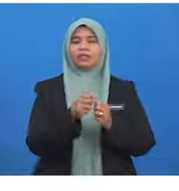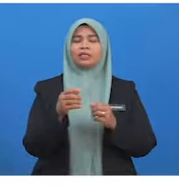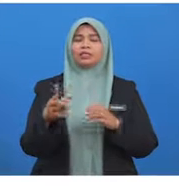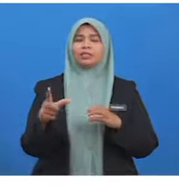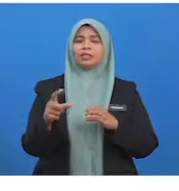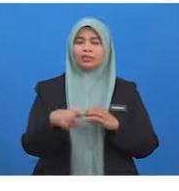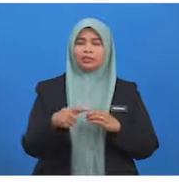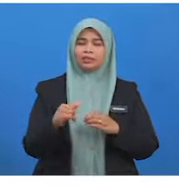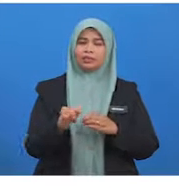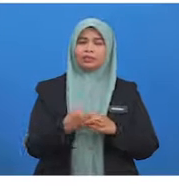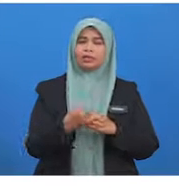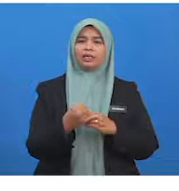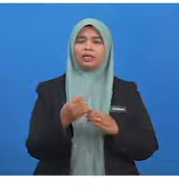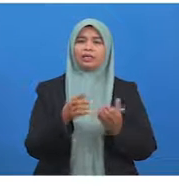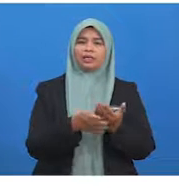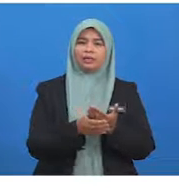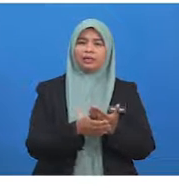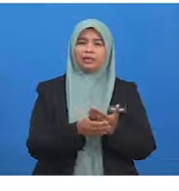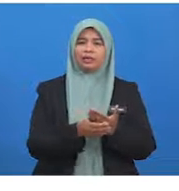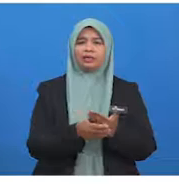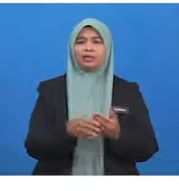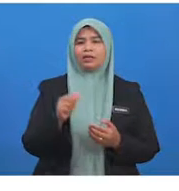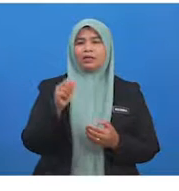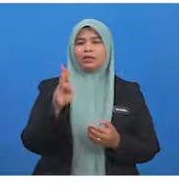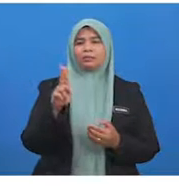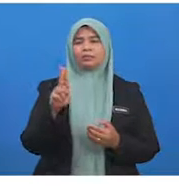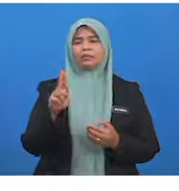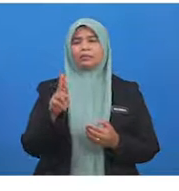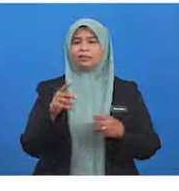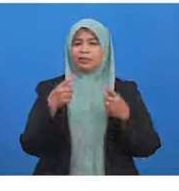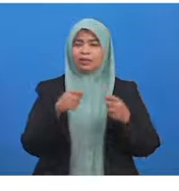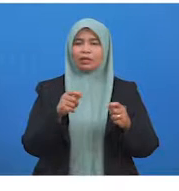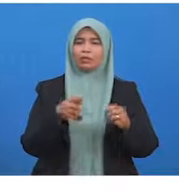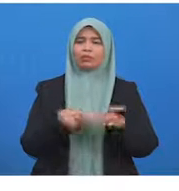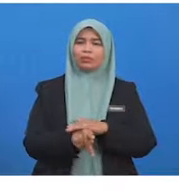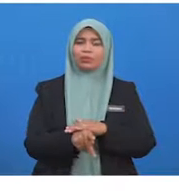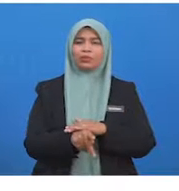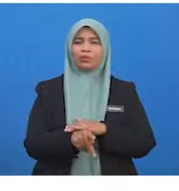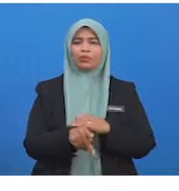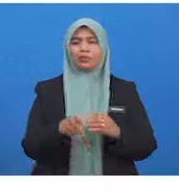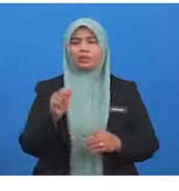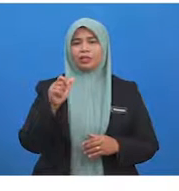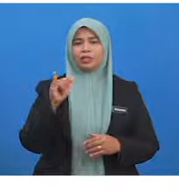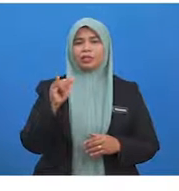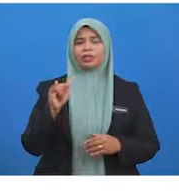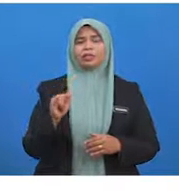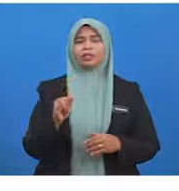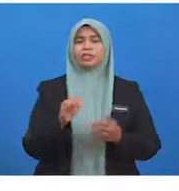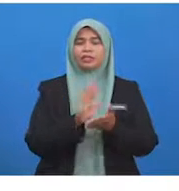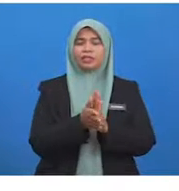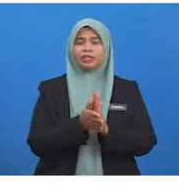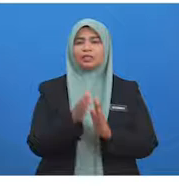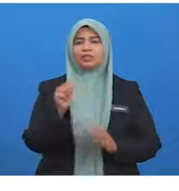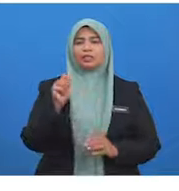telah membunuh Ali. Dalam keadaan tersebut, Abu si ayah tidak akan